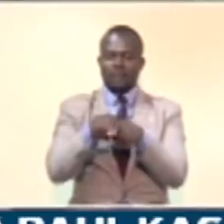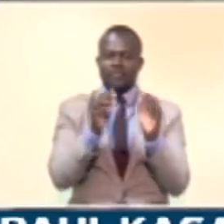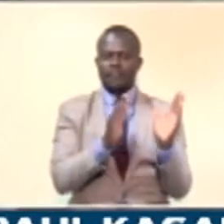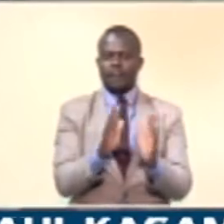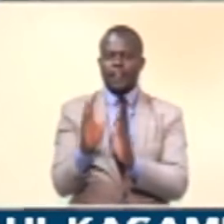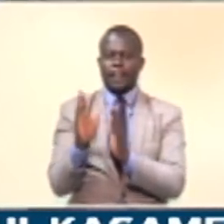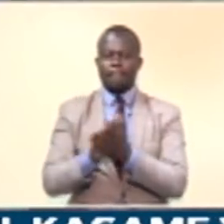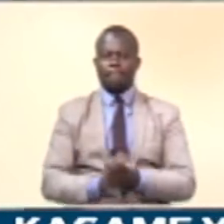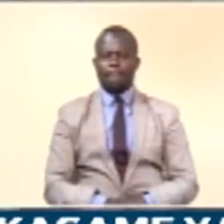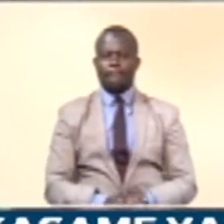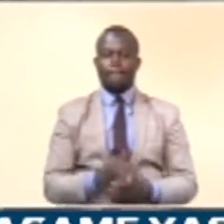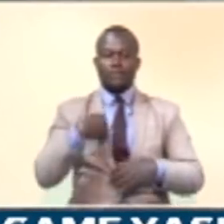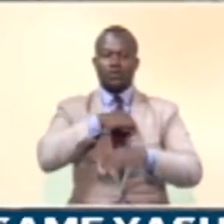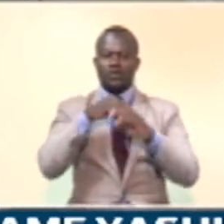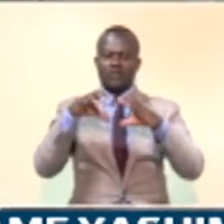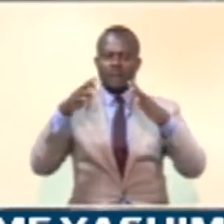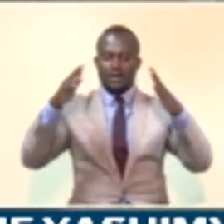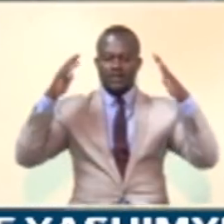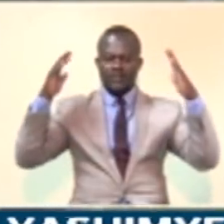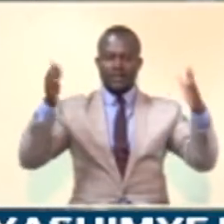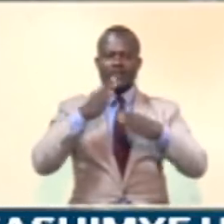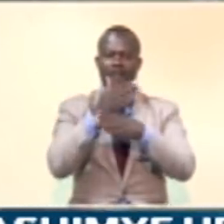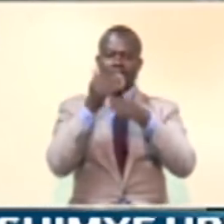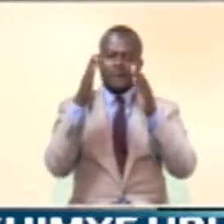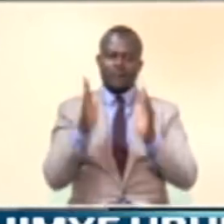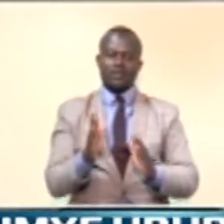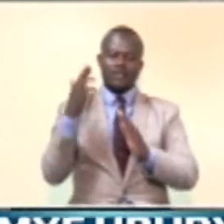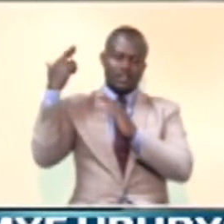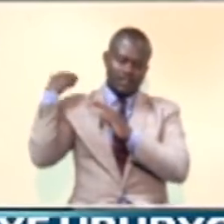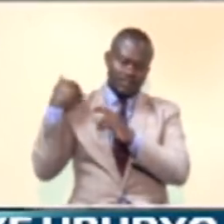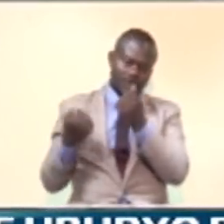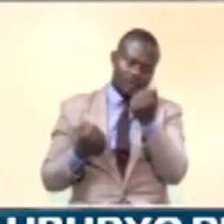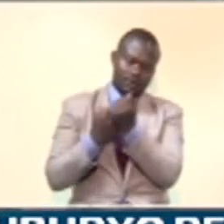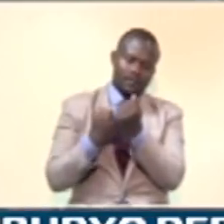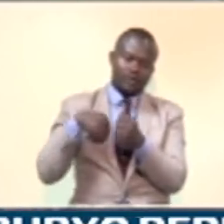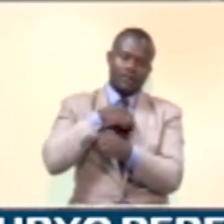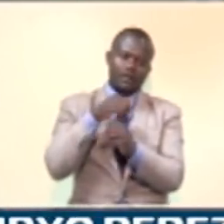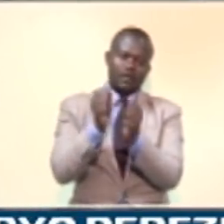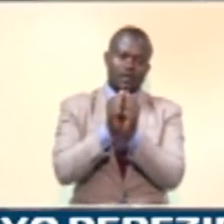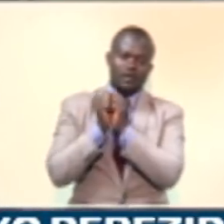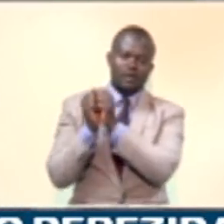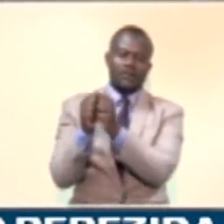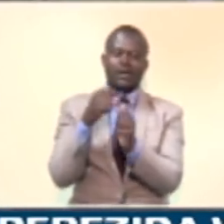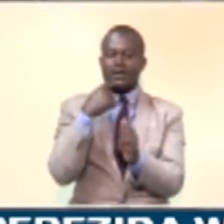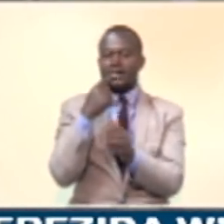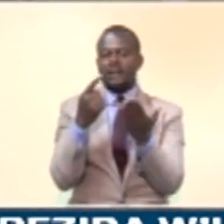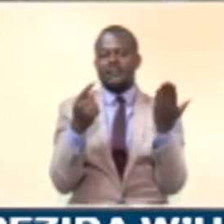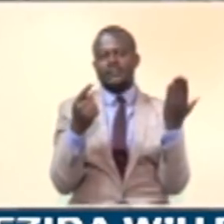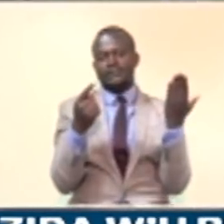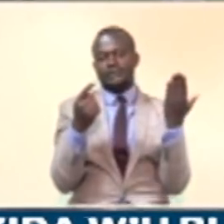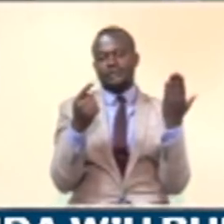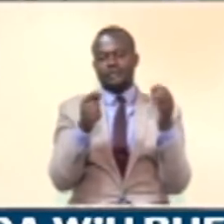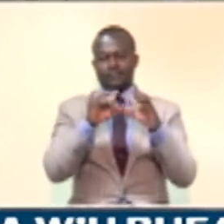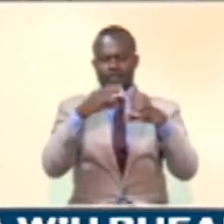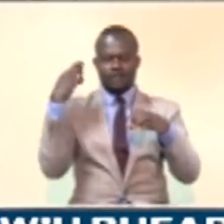bwateguwe turi timu nini cyane hari ministeri ishinzwe ubutabazi turi kumwe hari